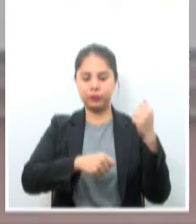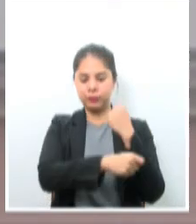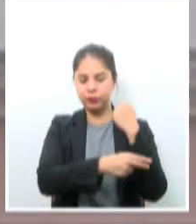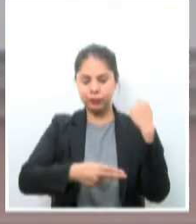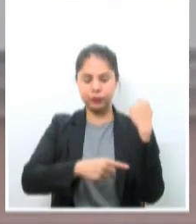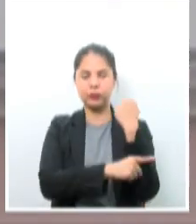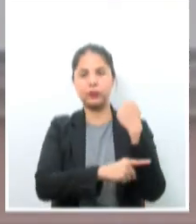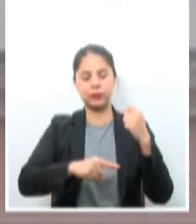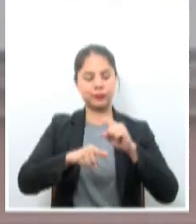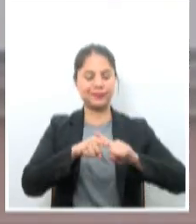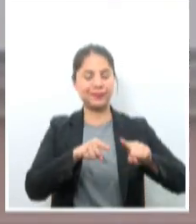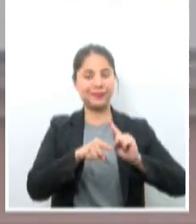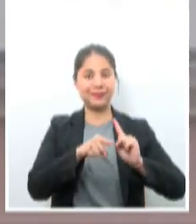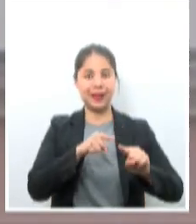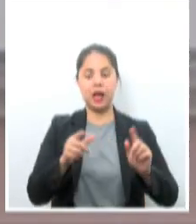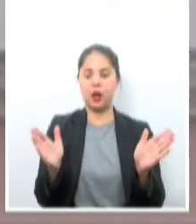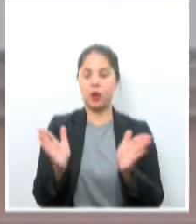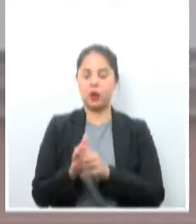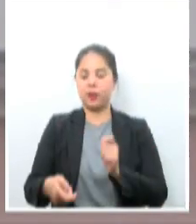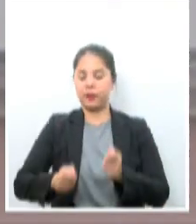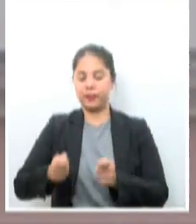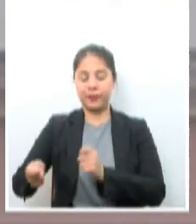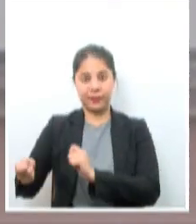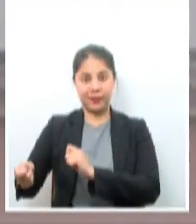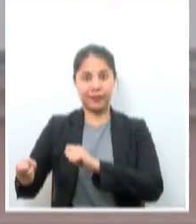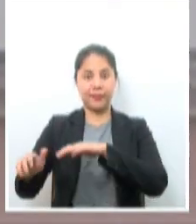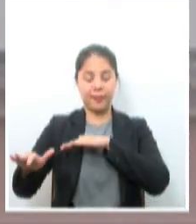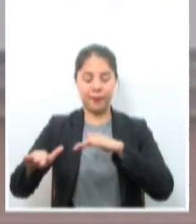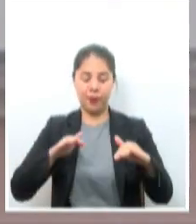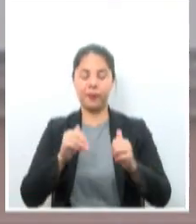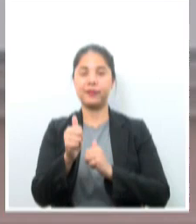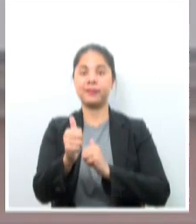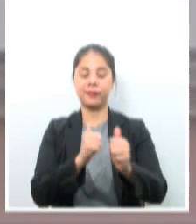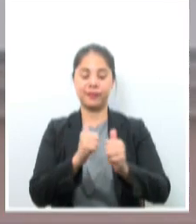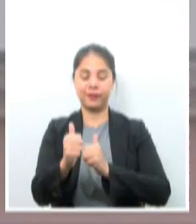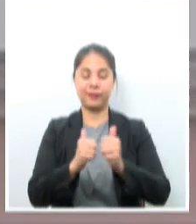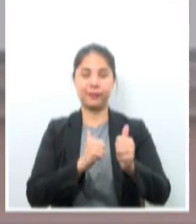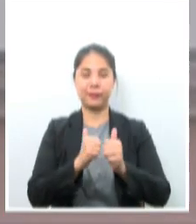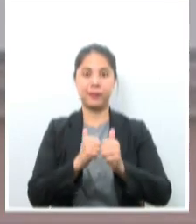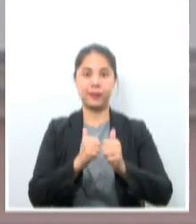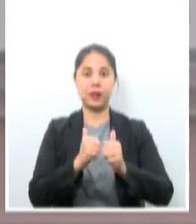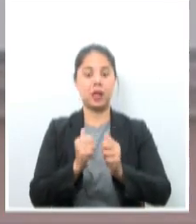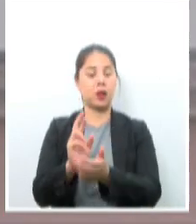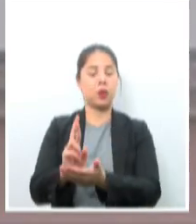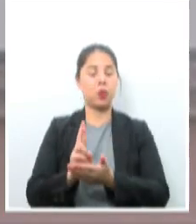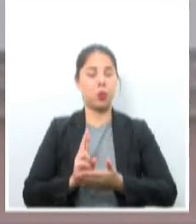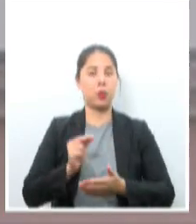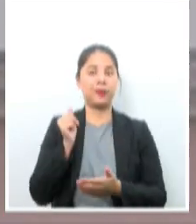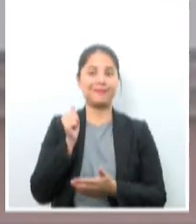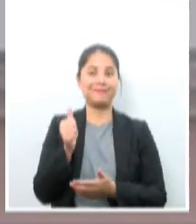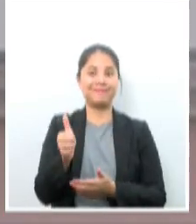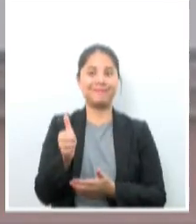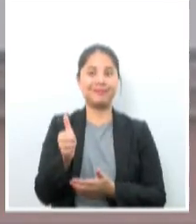คือการประกวดบรรเลงระนาดเอกนะครับผลปรากฏว่าประสบความสำเร็จครับ